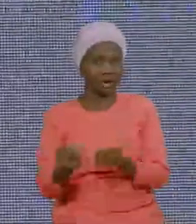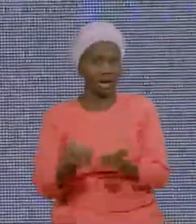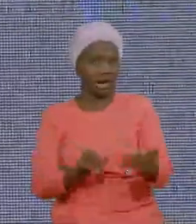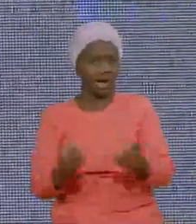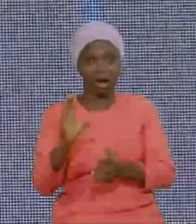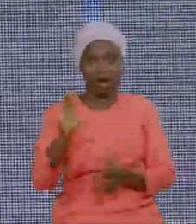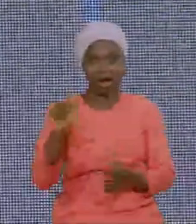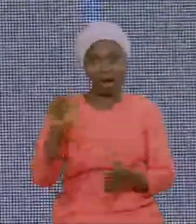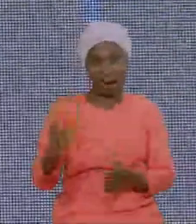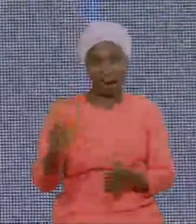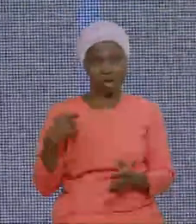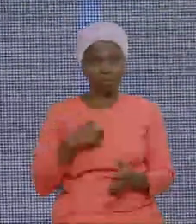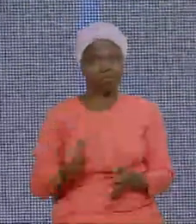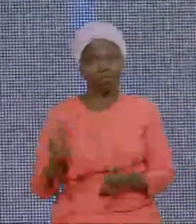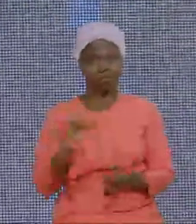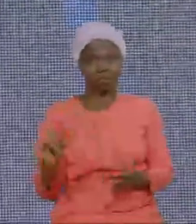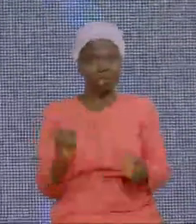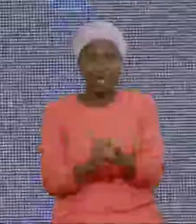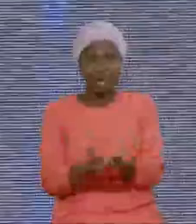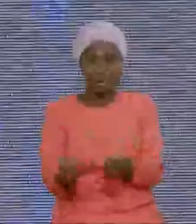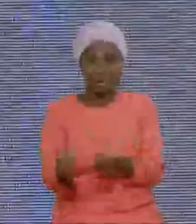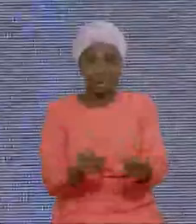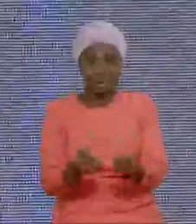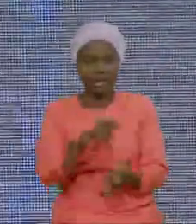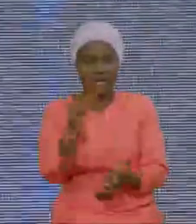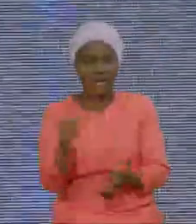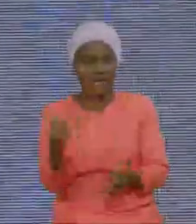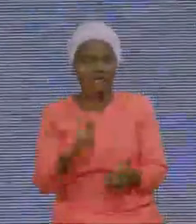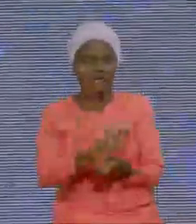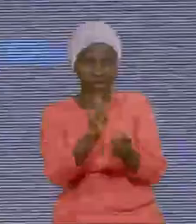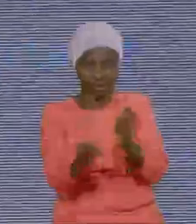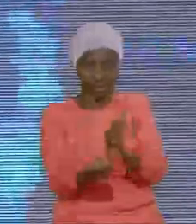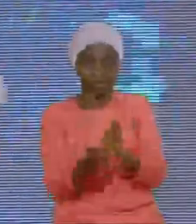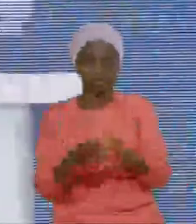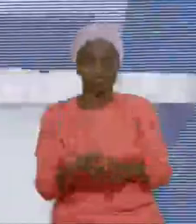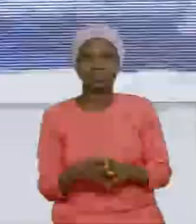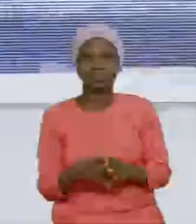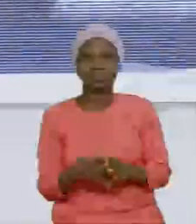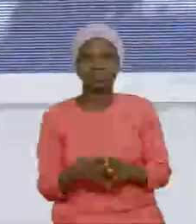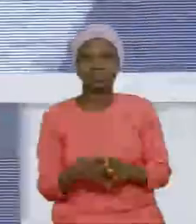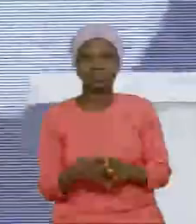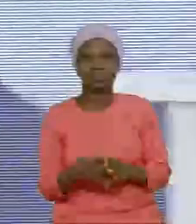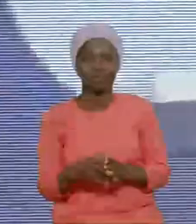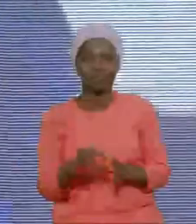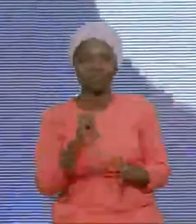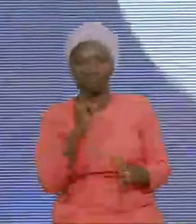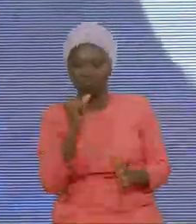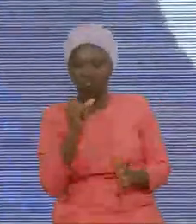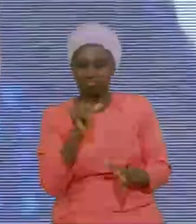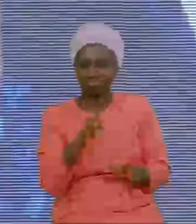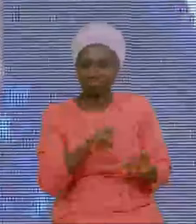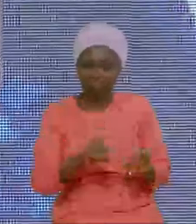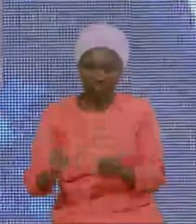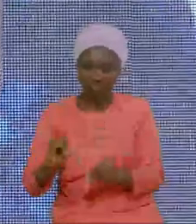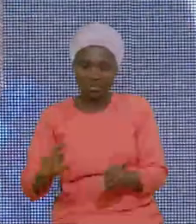utilise. That car needs a change. Cette voiture a besoin d'un changement. It's not moving well